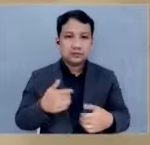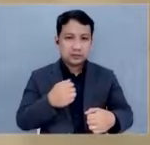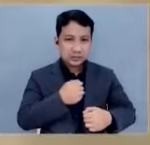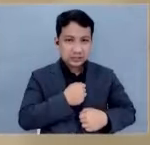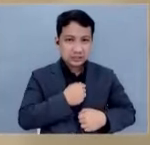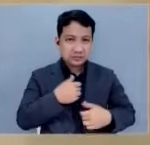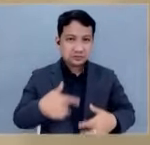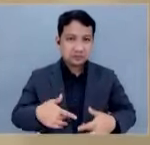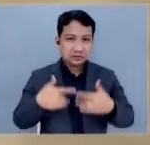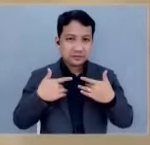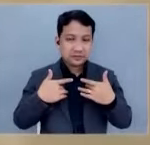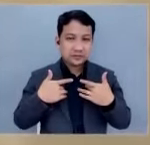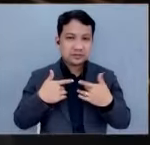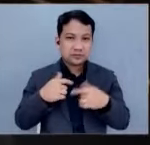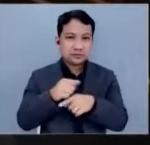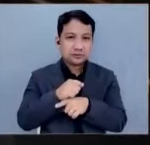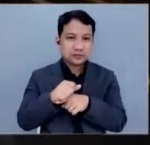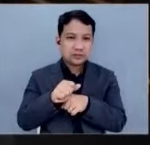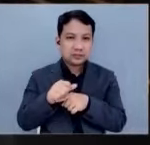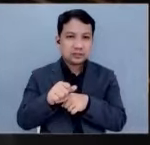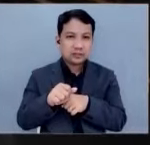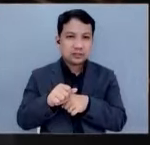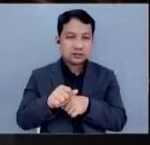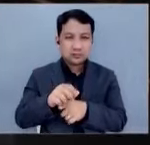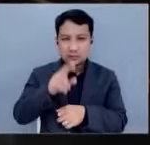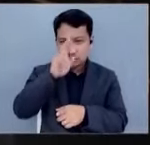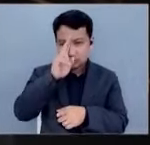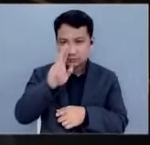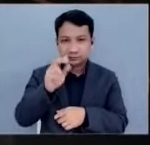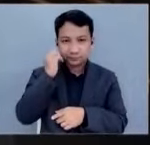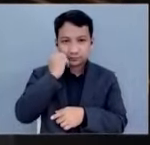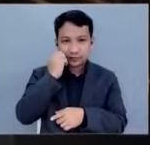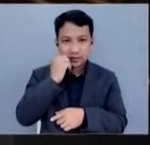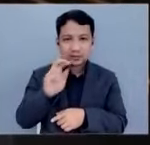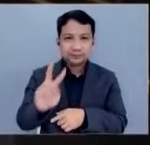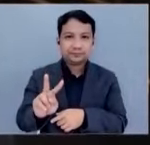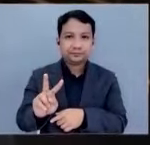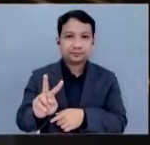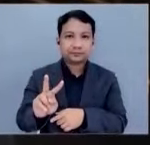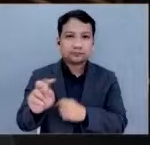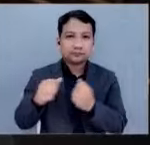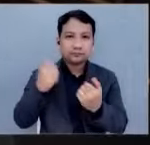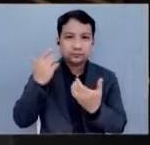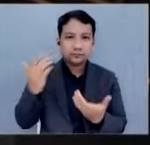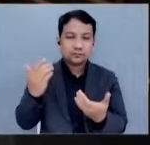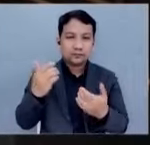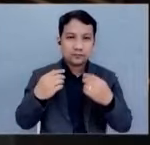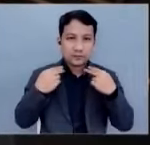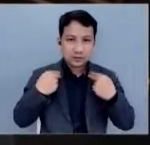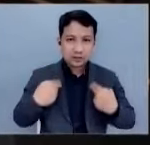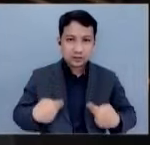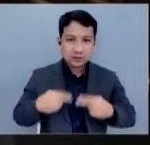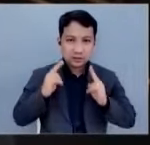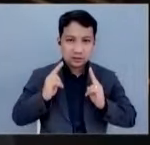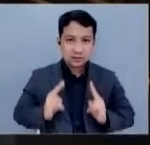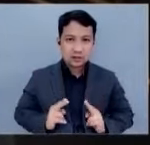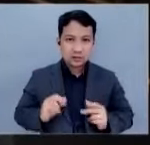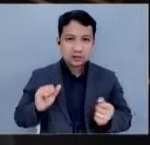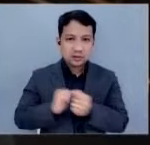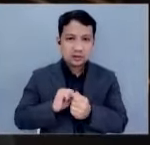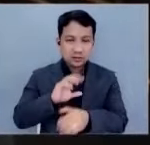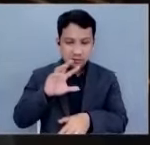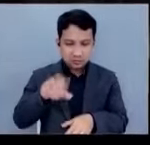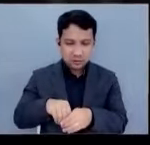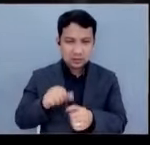Sa kanyang IG, looking handsome as always si V, sporting his military uniform. Kasama niya pa ang ilan